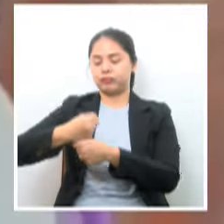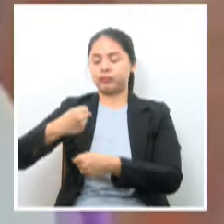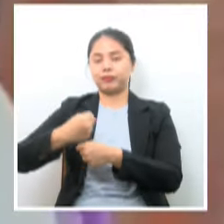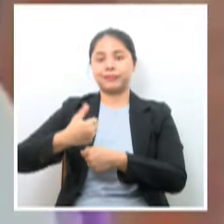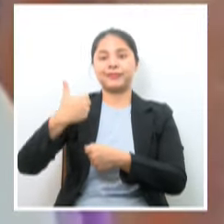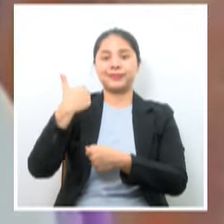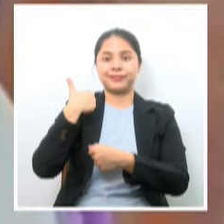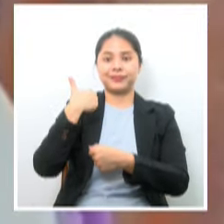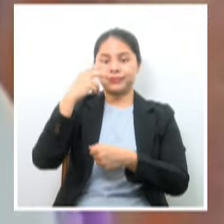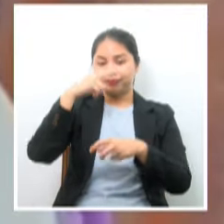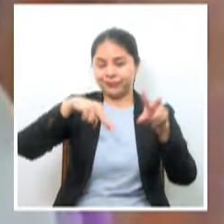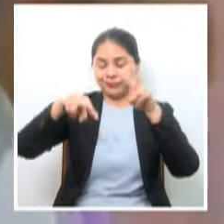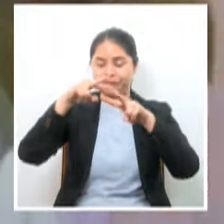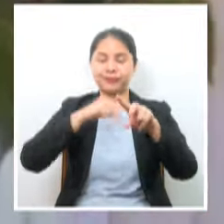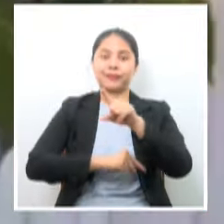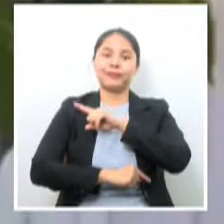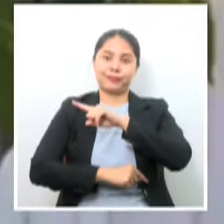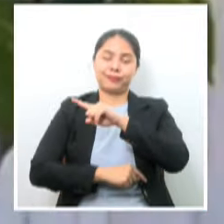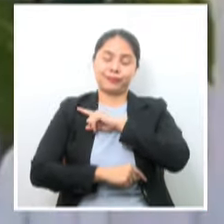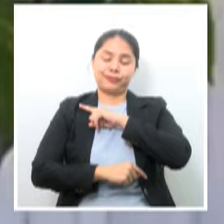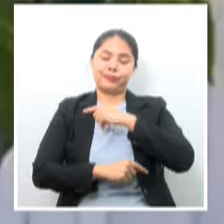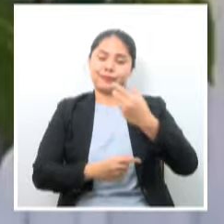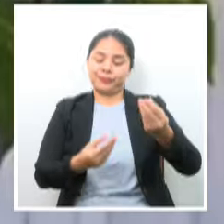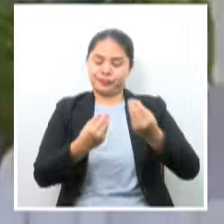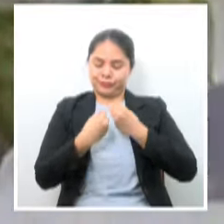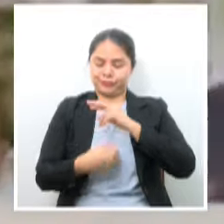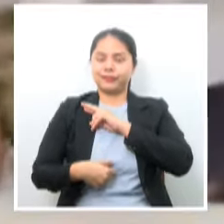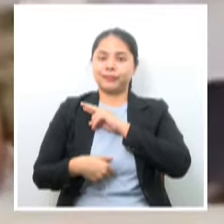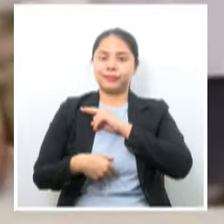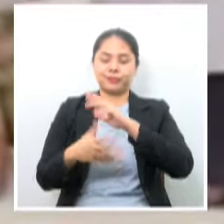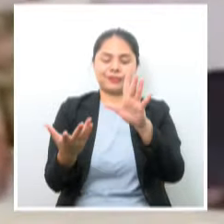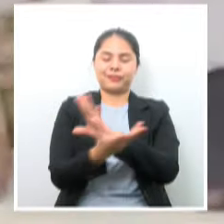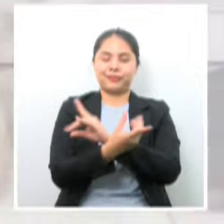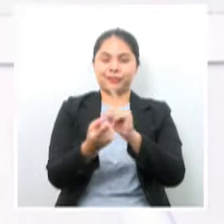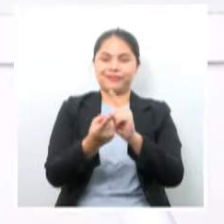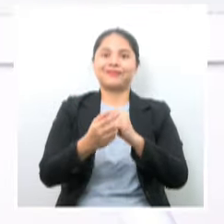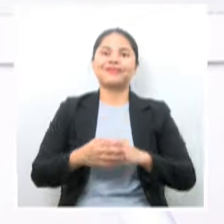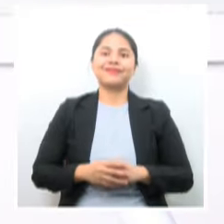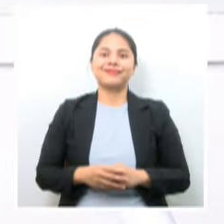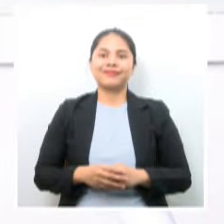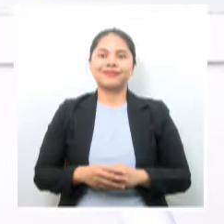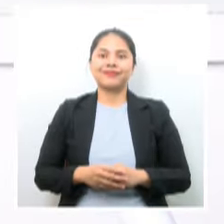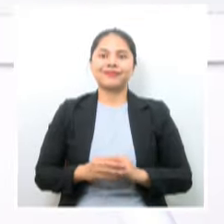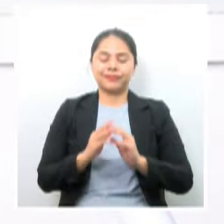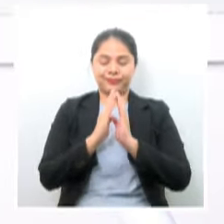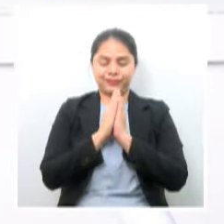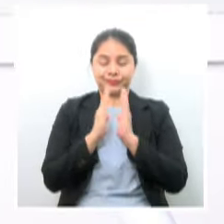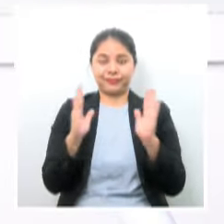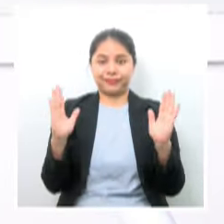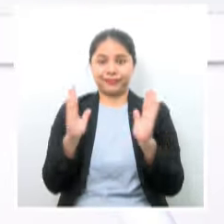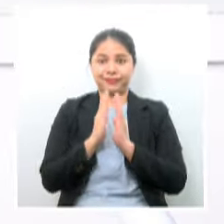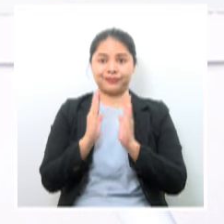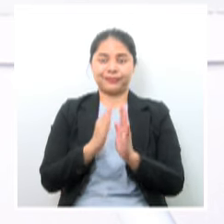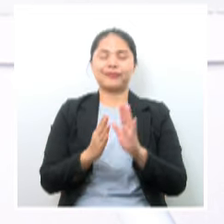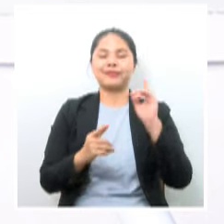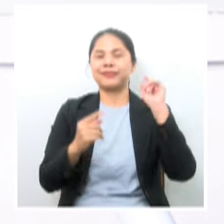รู้มีความรับผิดชอบต่อตนเองและสังคมสืบไป ขอบคุณเรื่องราวดีๆนะคะของ